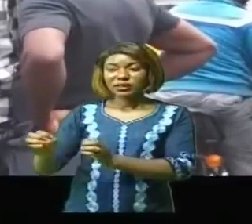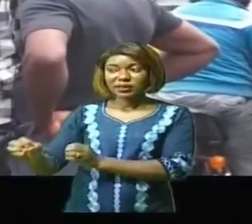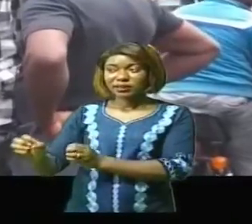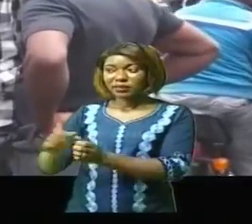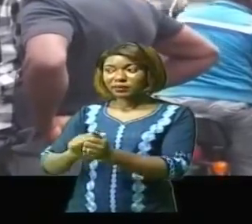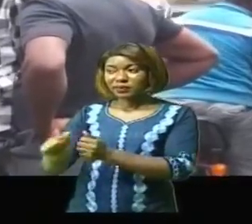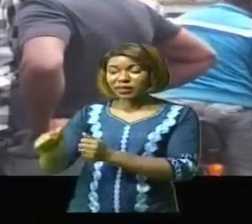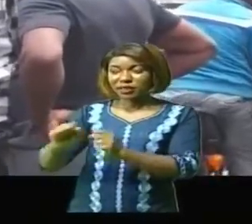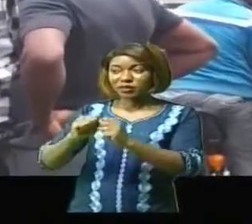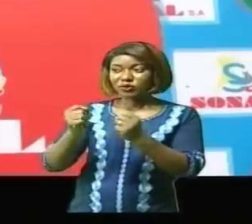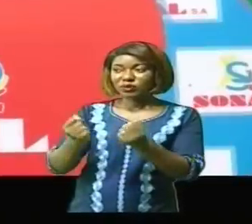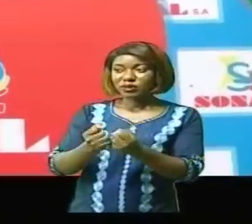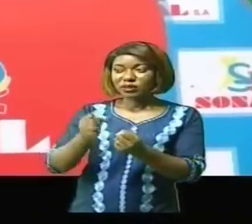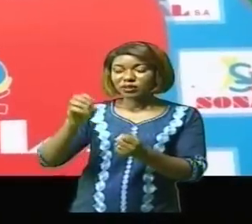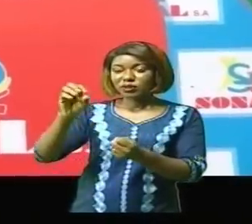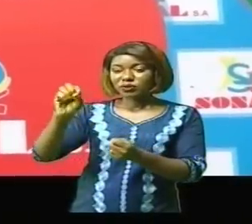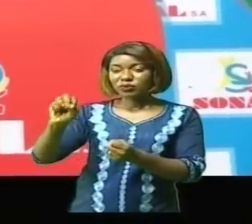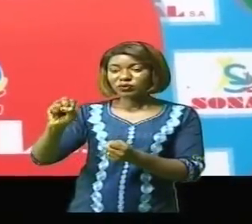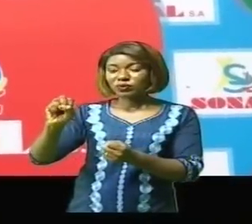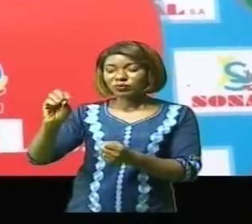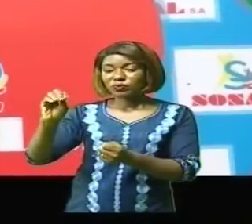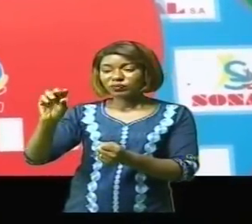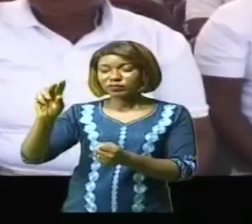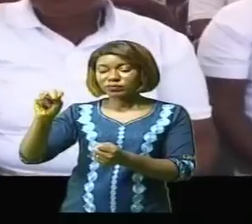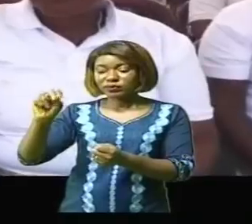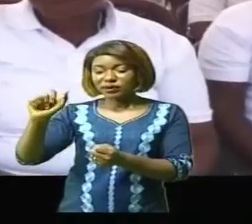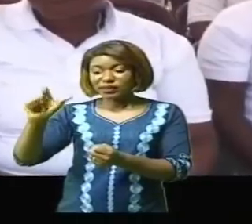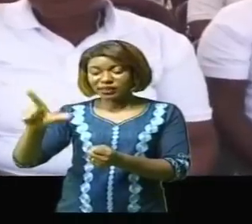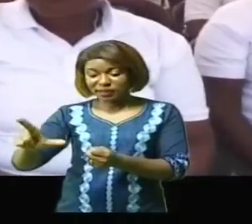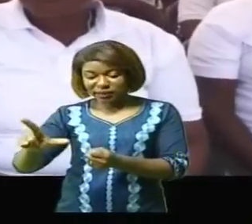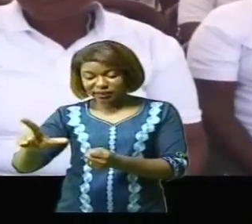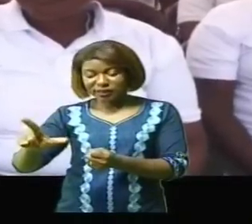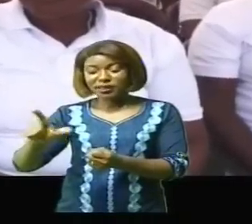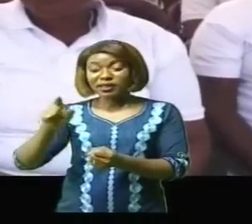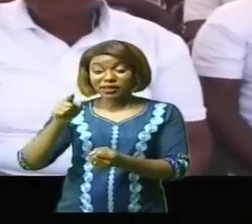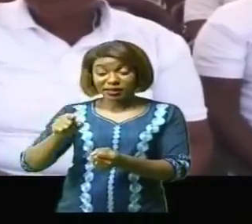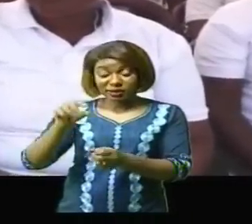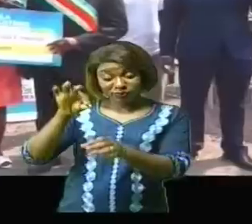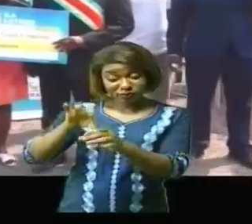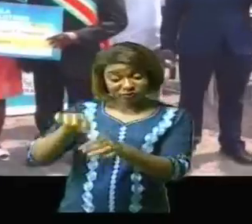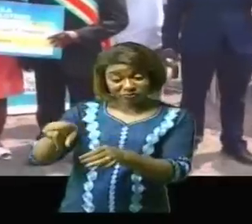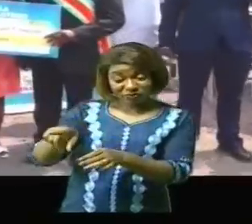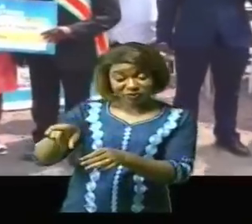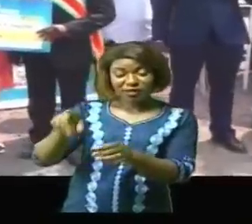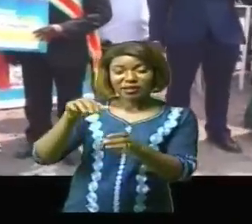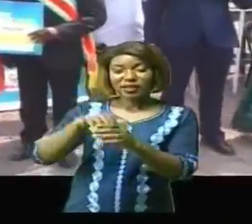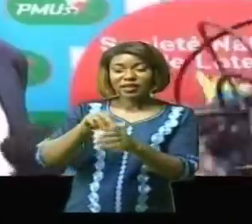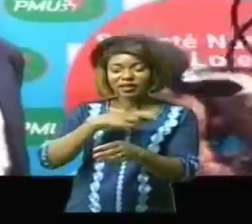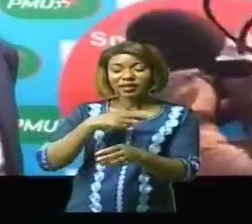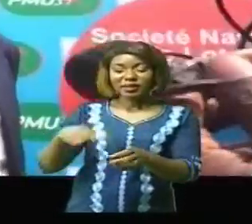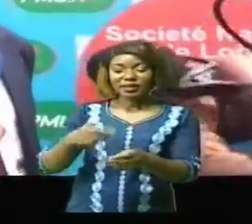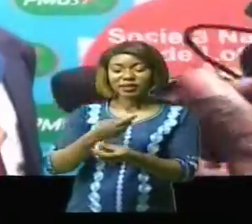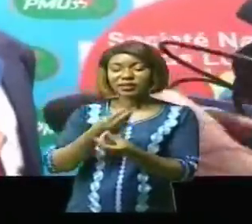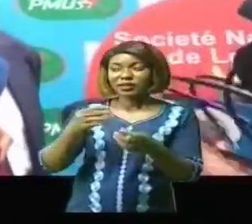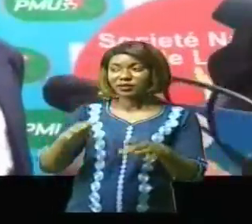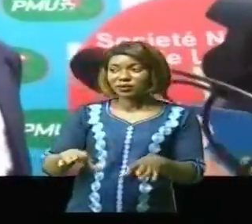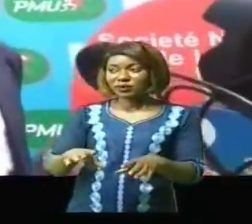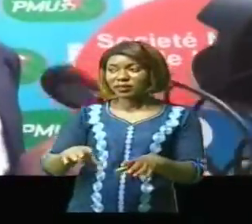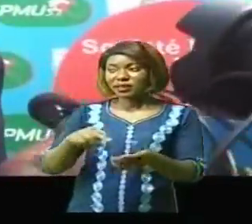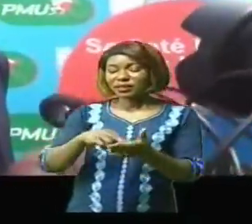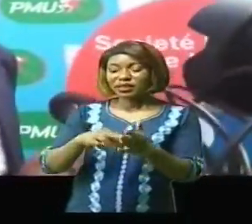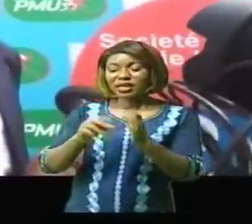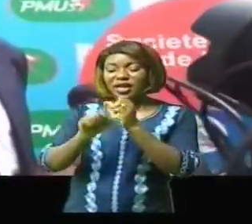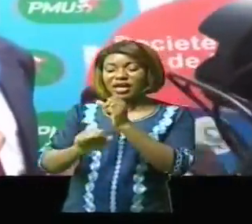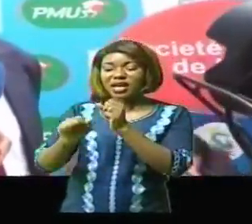la Société nationale des loteries qui reste toujours leader des jeux de hasard en République démocratique du Congo. C'est une campagne que nous